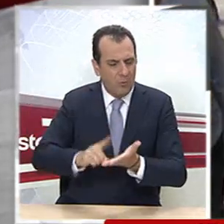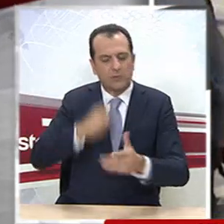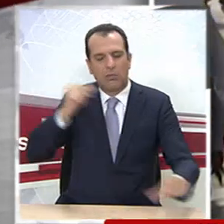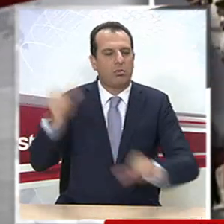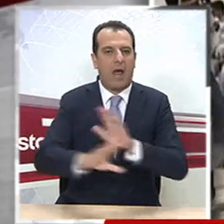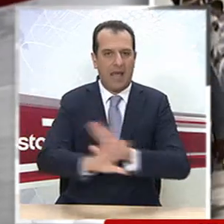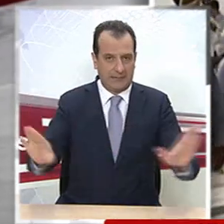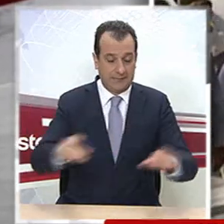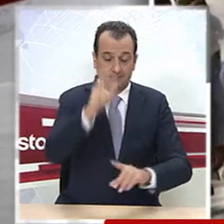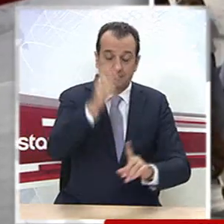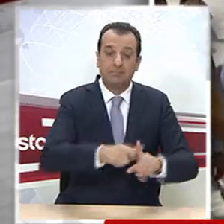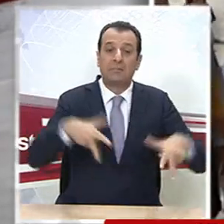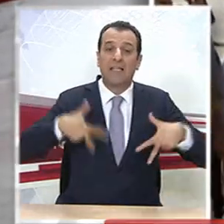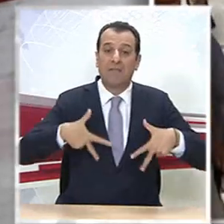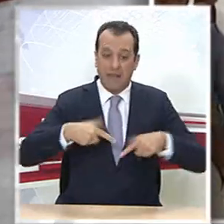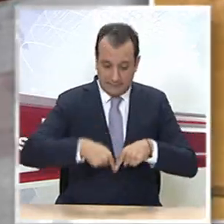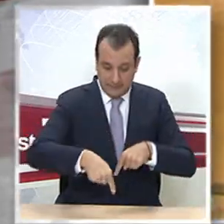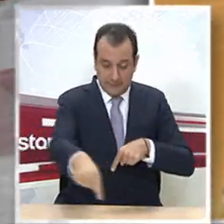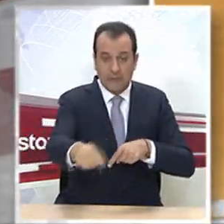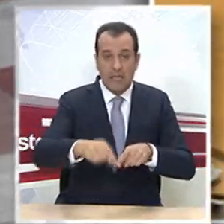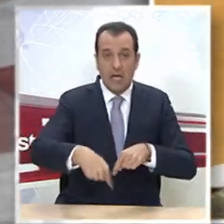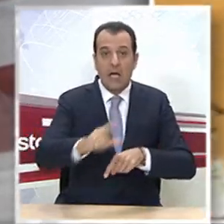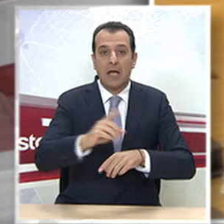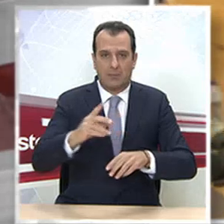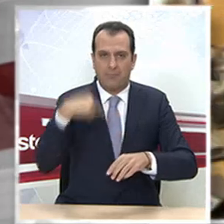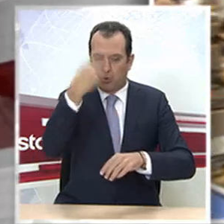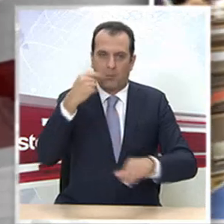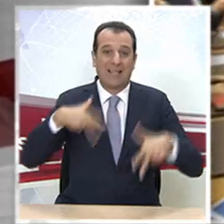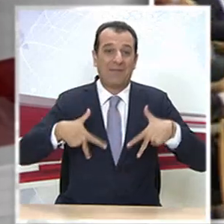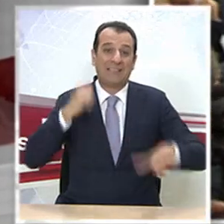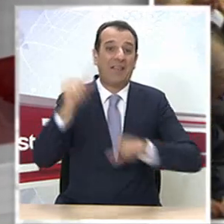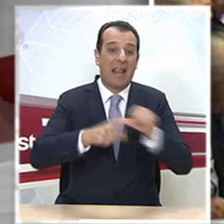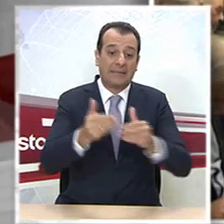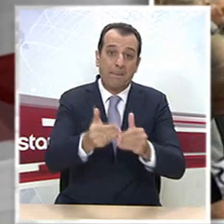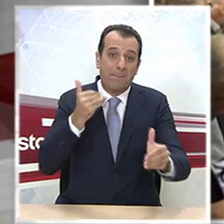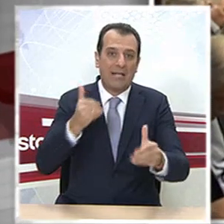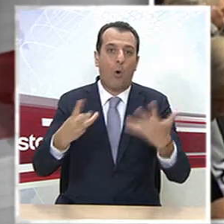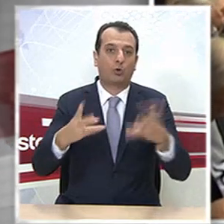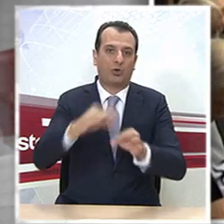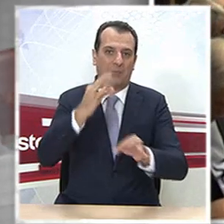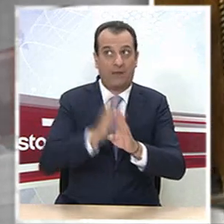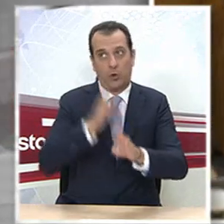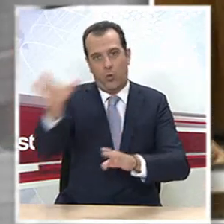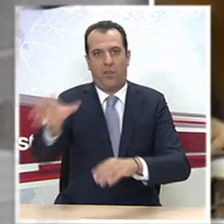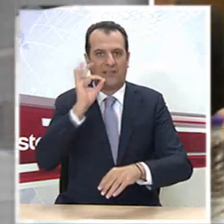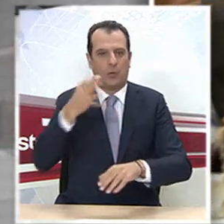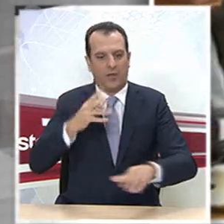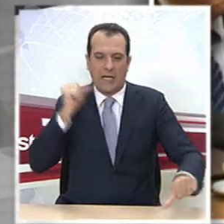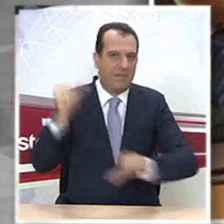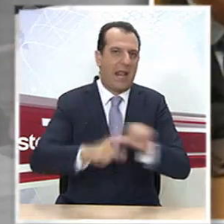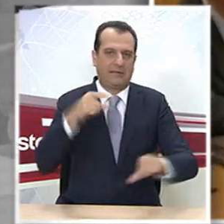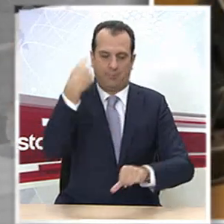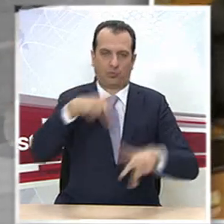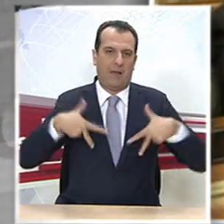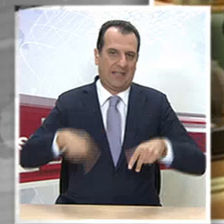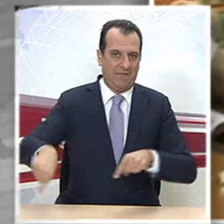ανασχηματισμός που χρονικά τοποθετείται για την ερχόμενη εβδομάδα και πάντως πριν τη Διεθνή Έκθεση Θεσσαλονίκης στις 8 Σεπτεμβρίου. Ο Αλέξης Τσίπρας, που συγκαλεί την Κεντρική